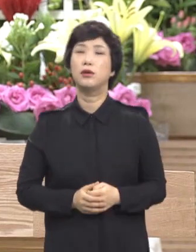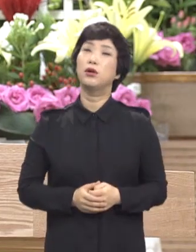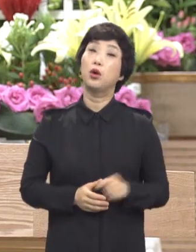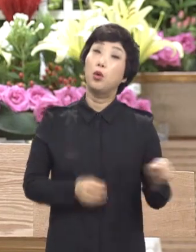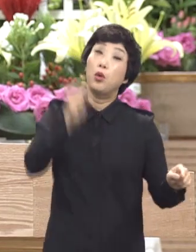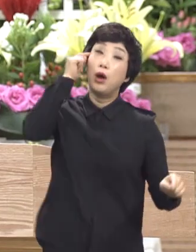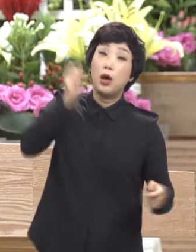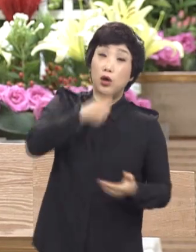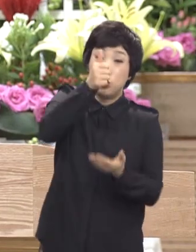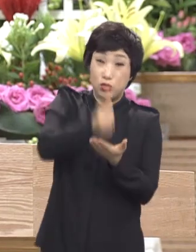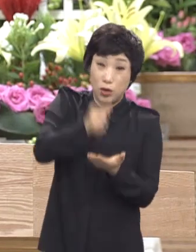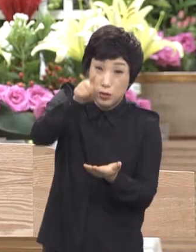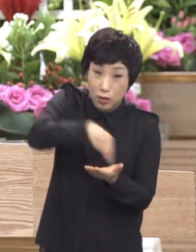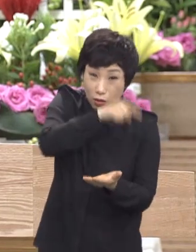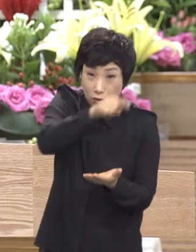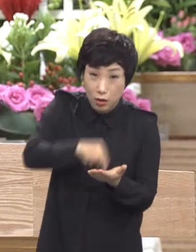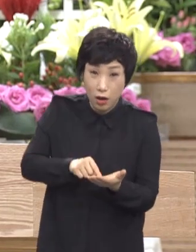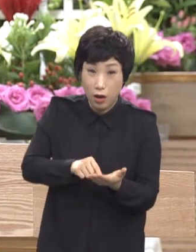죄값이라.